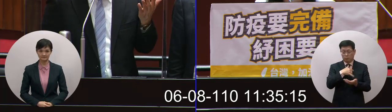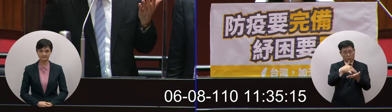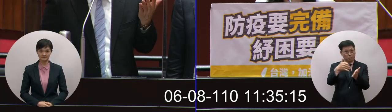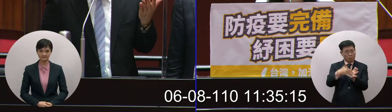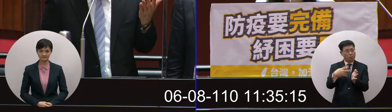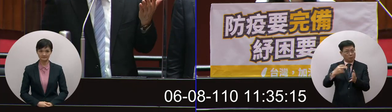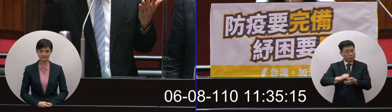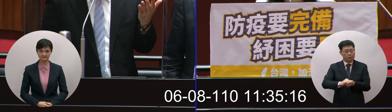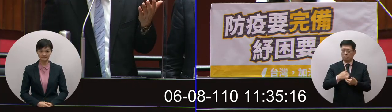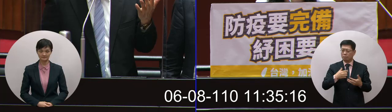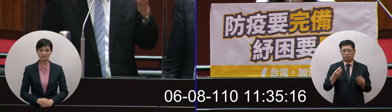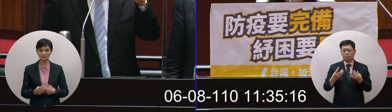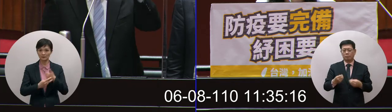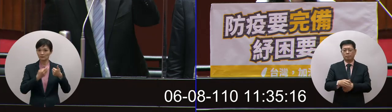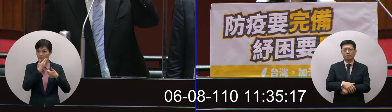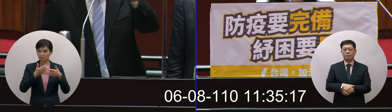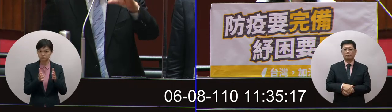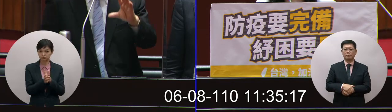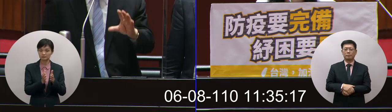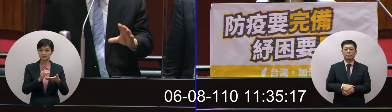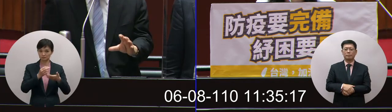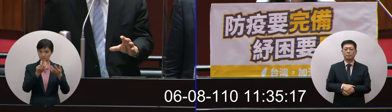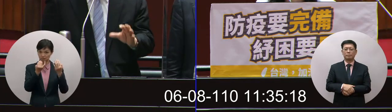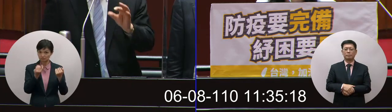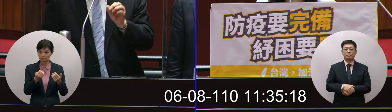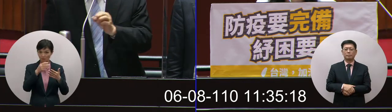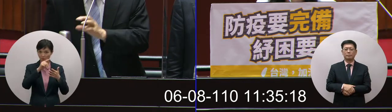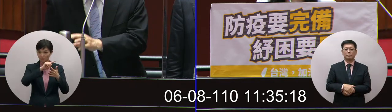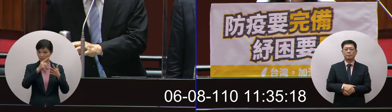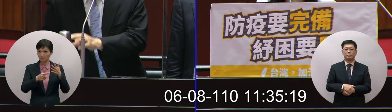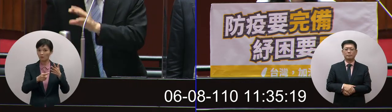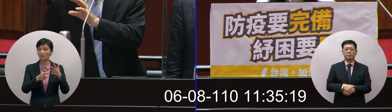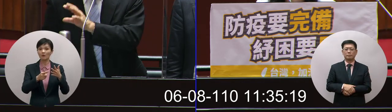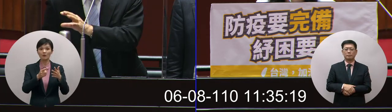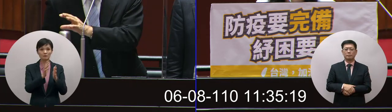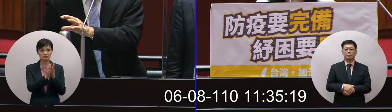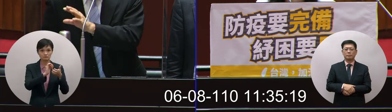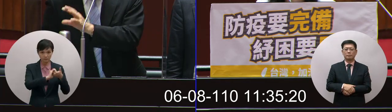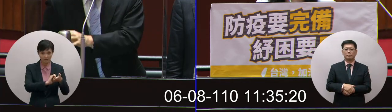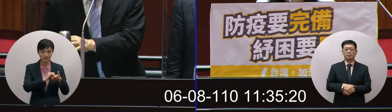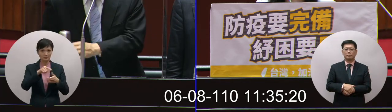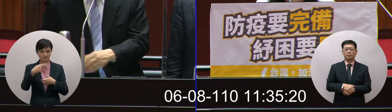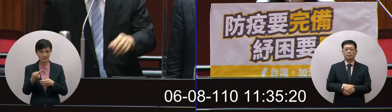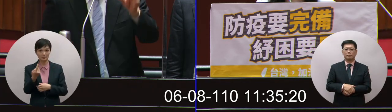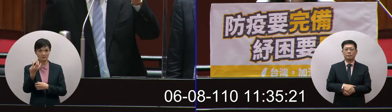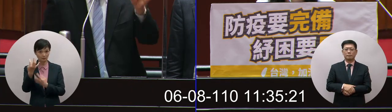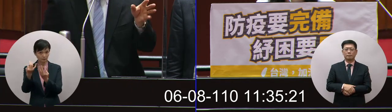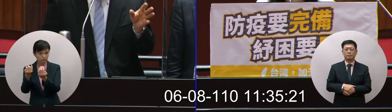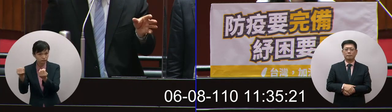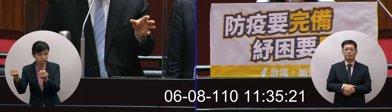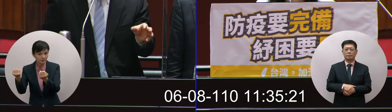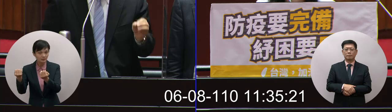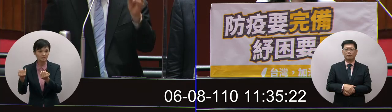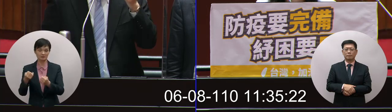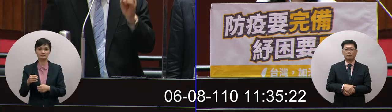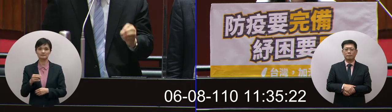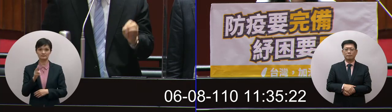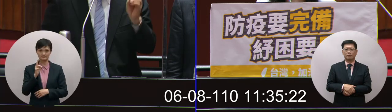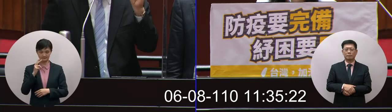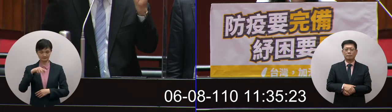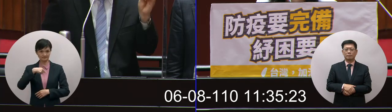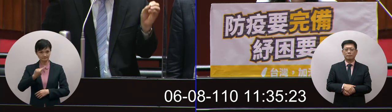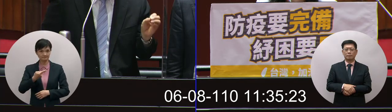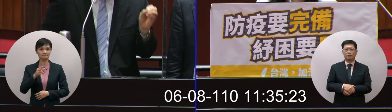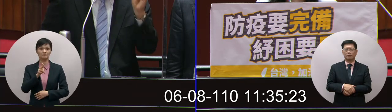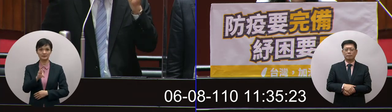点？这是我们一直没有听清楚。 卫福部定了这个顺序、数量框列，这个数量相关部会会